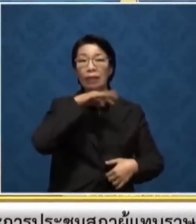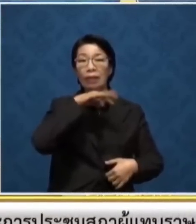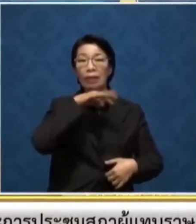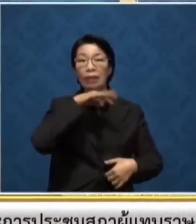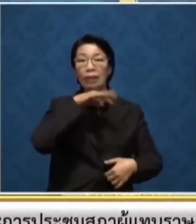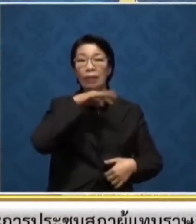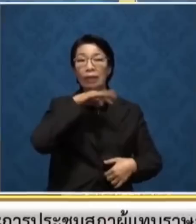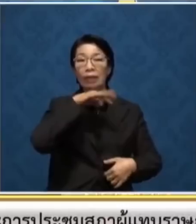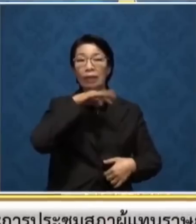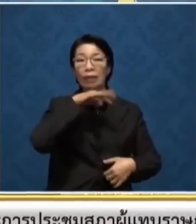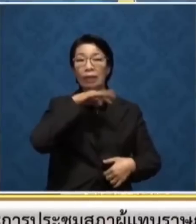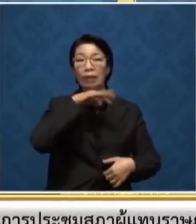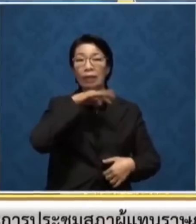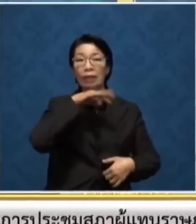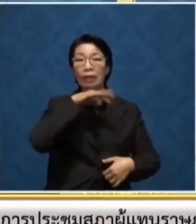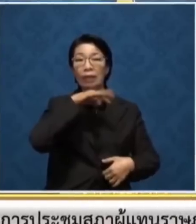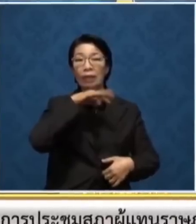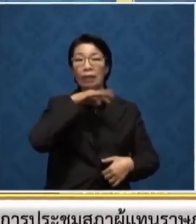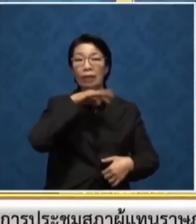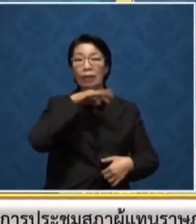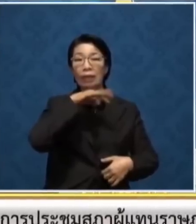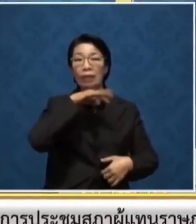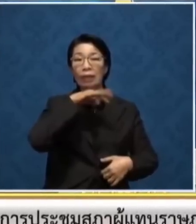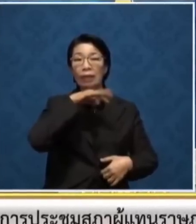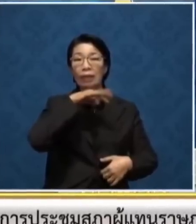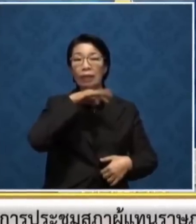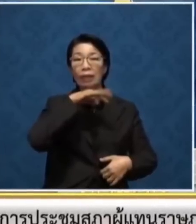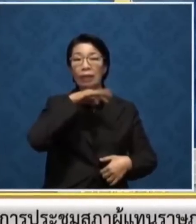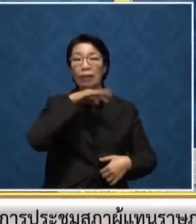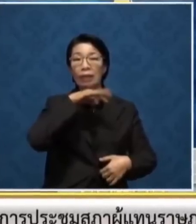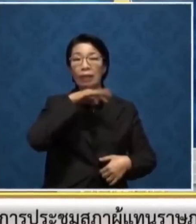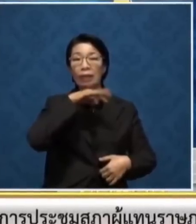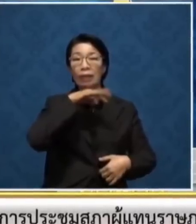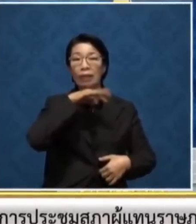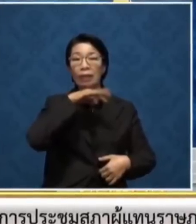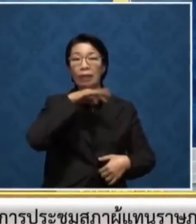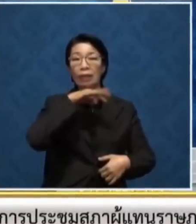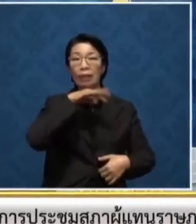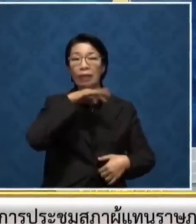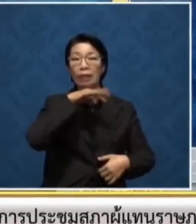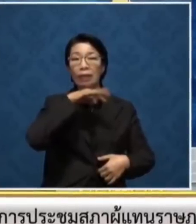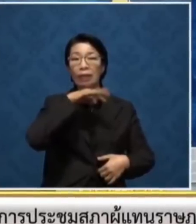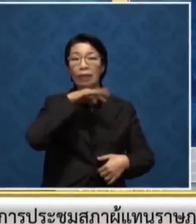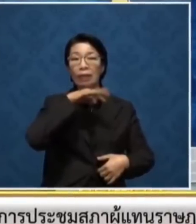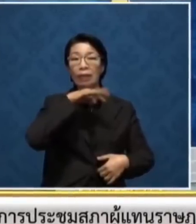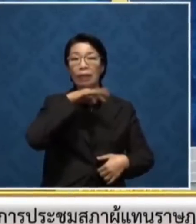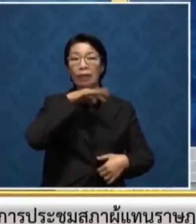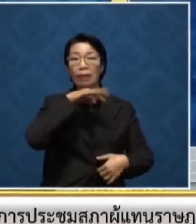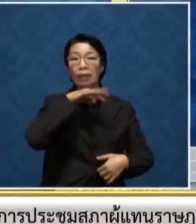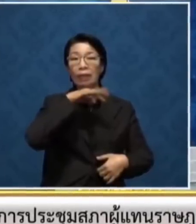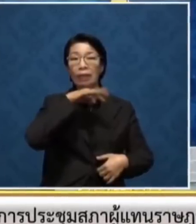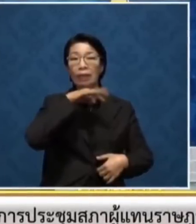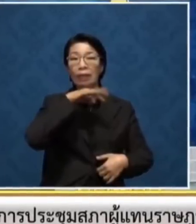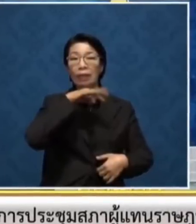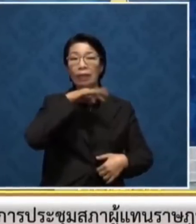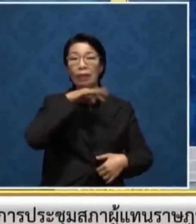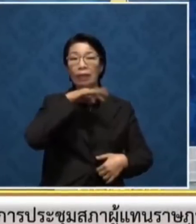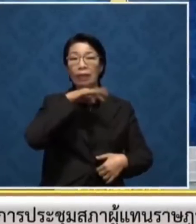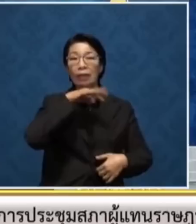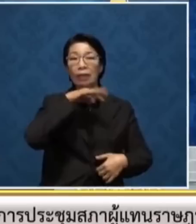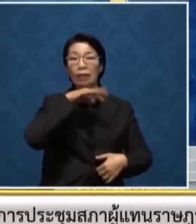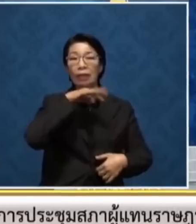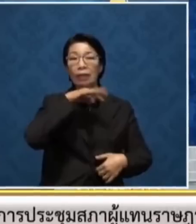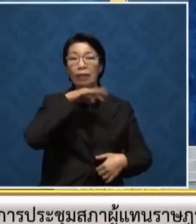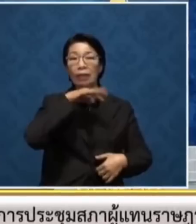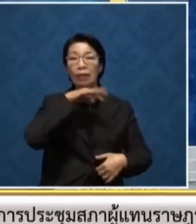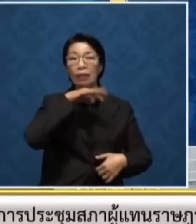การในการจัดประชุมเนี่ยจัดประชุมวันเดียว3โรงไฟฟ้าไปเลยแล้วก็การจัดประชุมรับฟังความคิดเห็นทางบริ